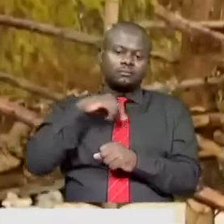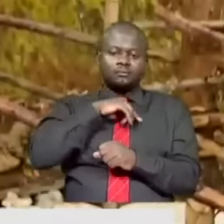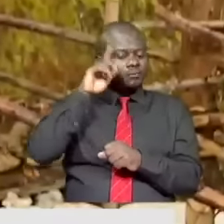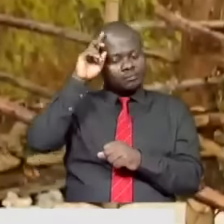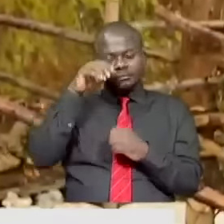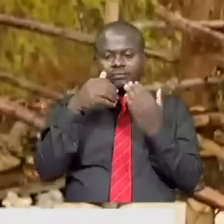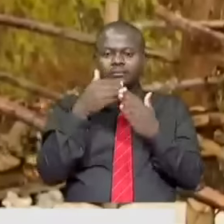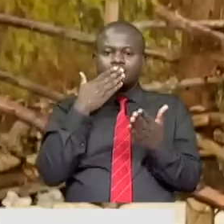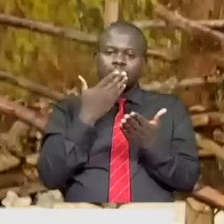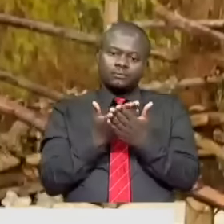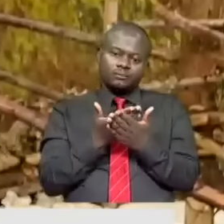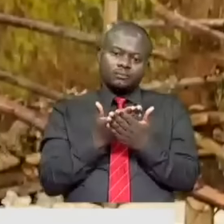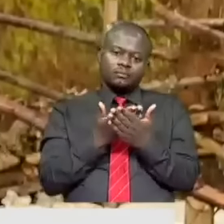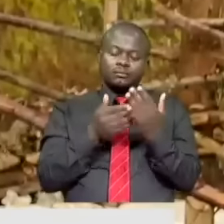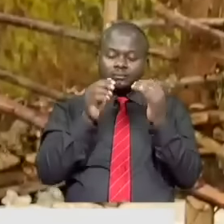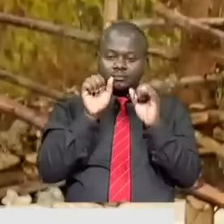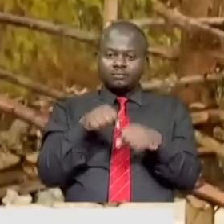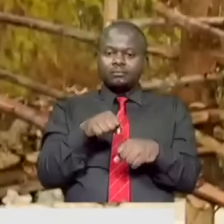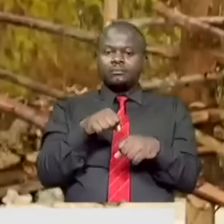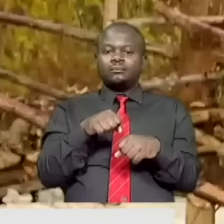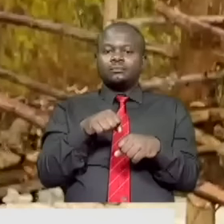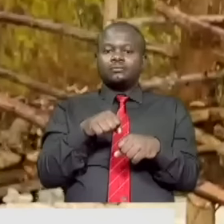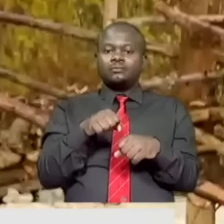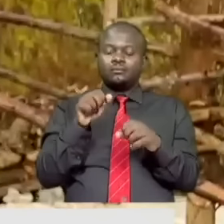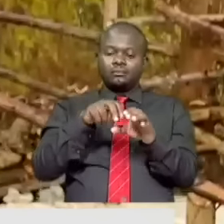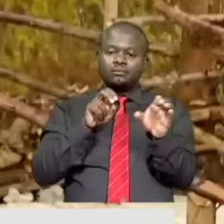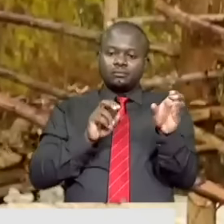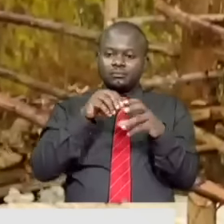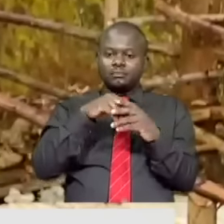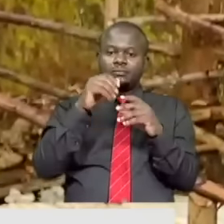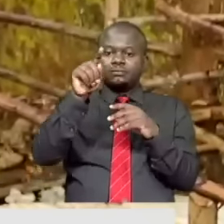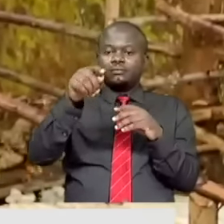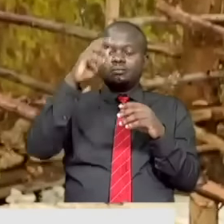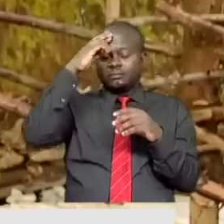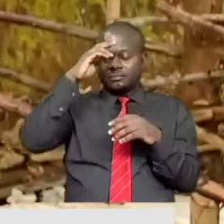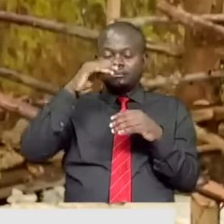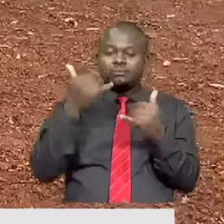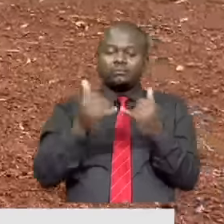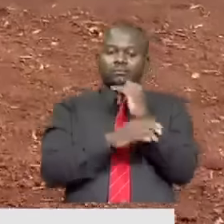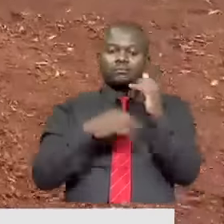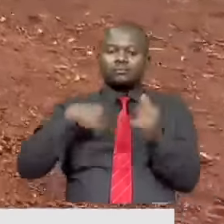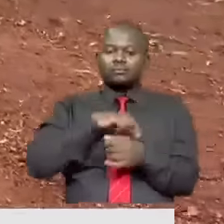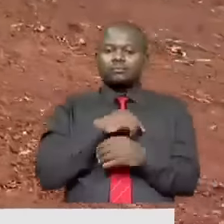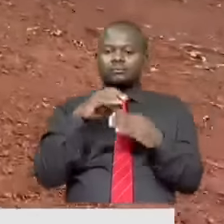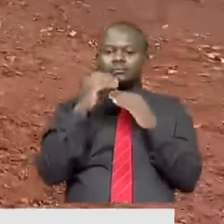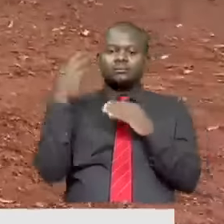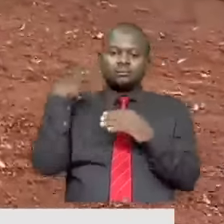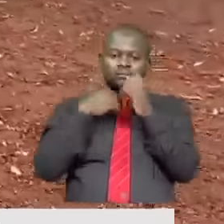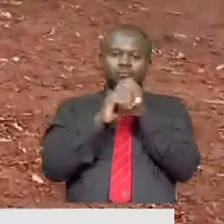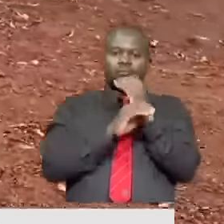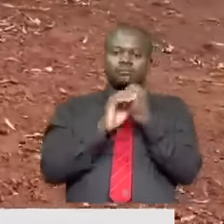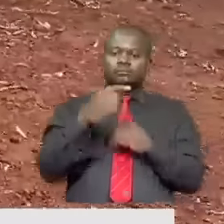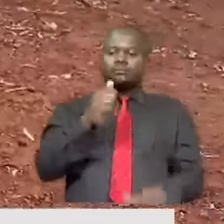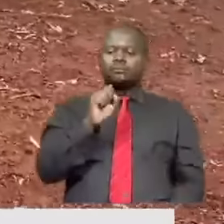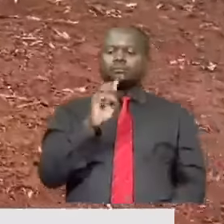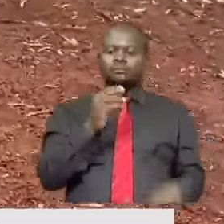kuba bishobotse ko bavanwamo bakajya mu nzibutso dufite muri kino gihugu cyacu. Umuyobozi nshingwabikorwa w'akarere ka